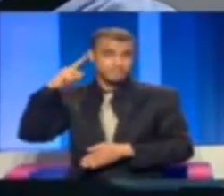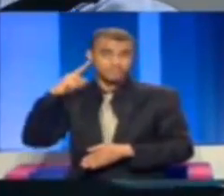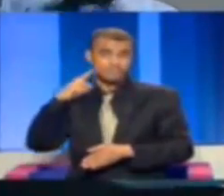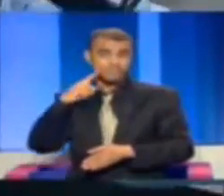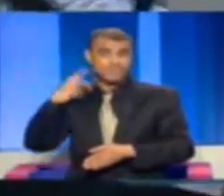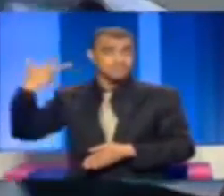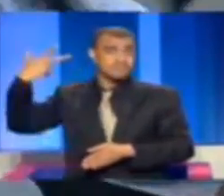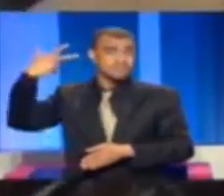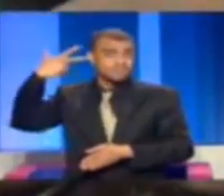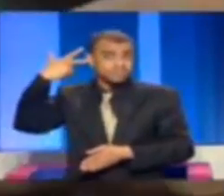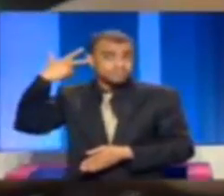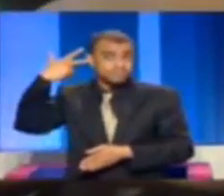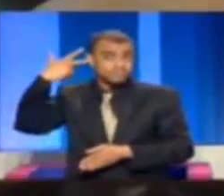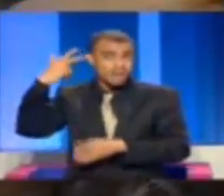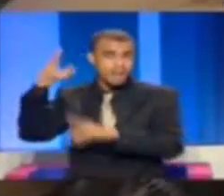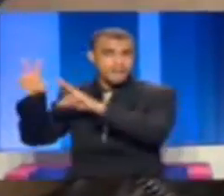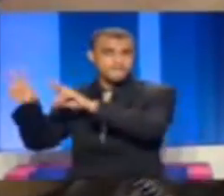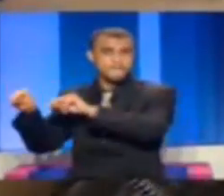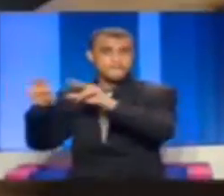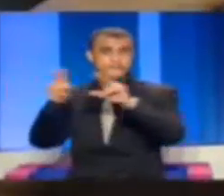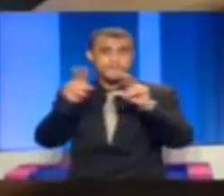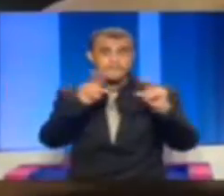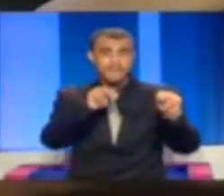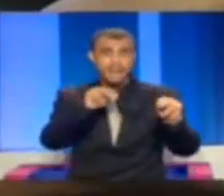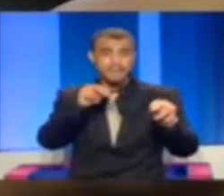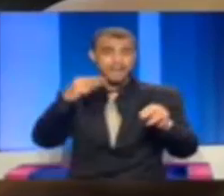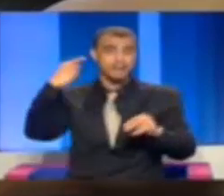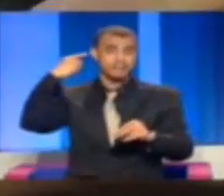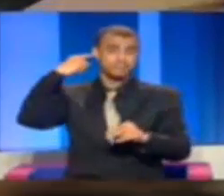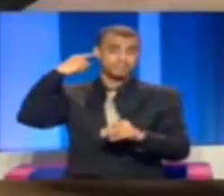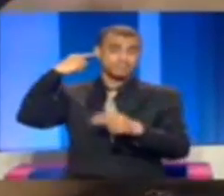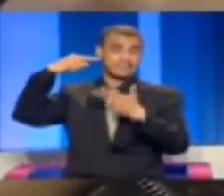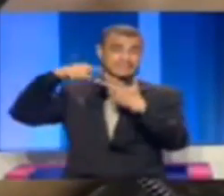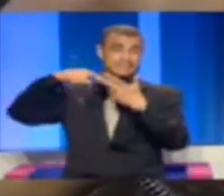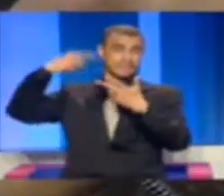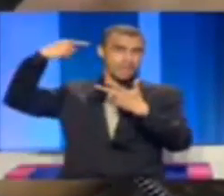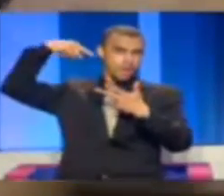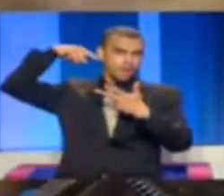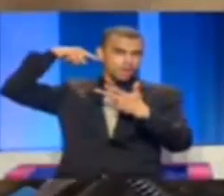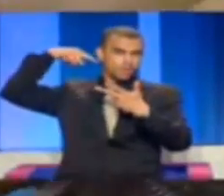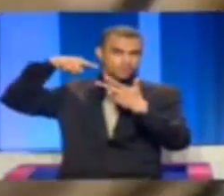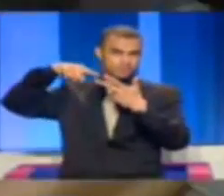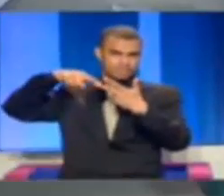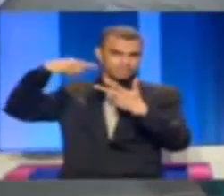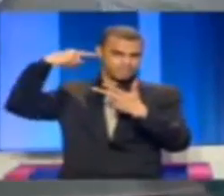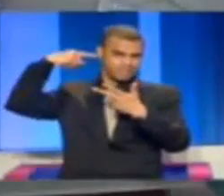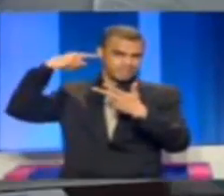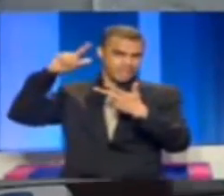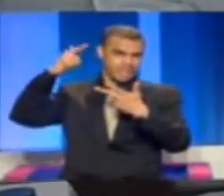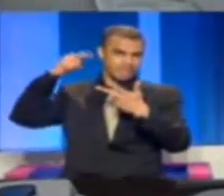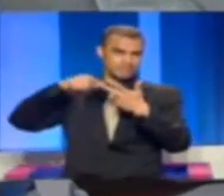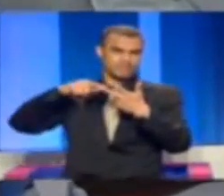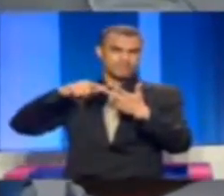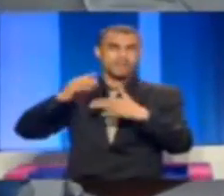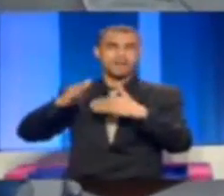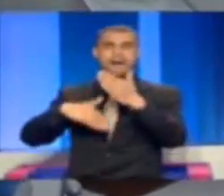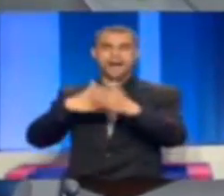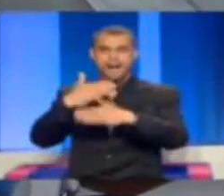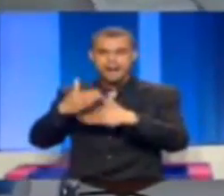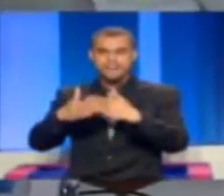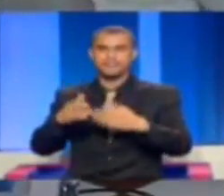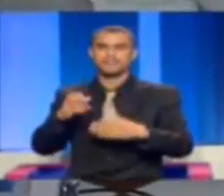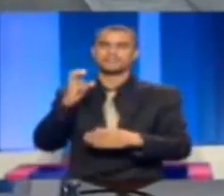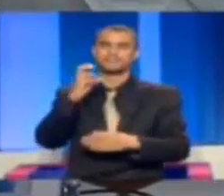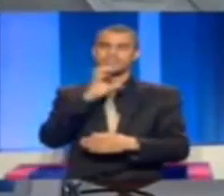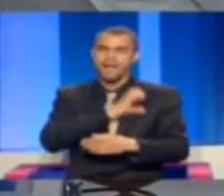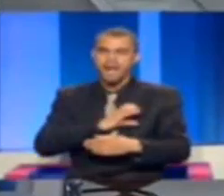الولاده. وبما أن القوقعة المزروعة تقوم بأداء وظيفة قوقعة الأذن الحقيقية، سيتمكن الطفل خلال مدة